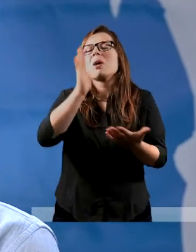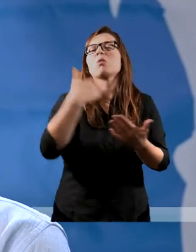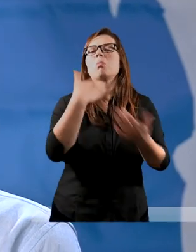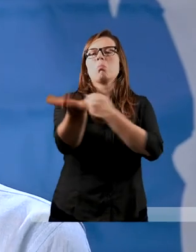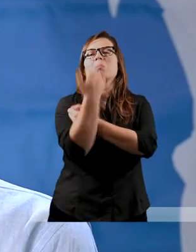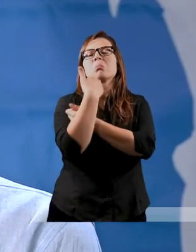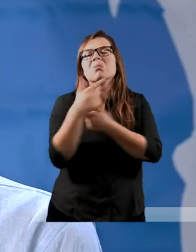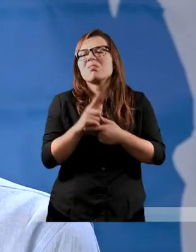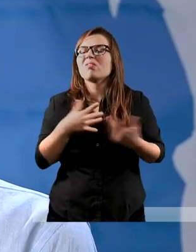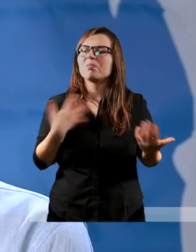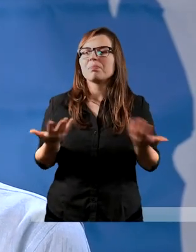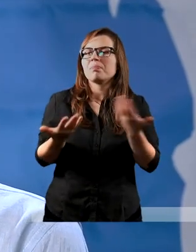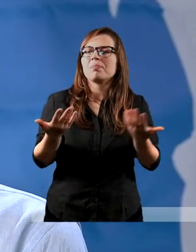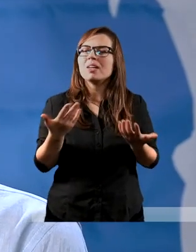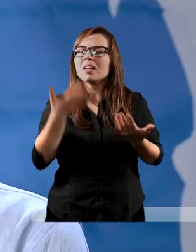podziękują.